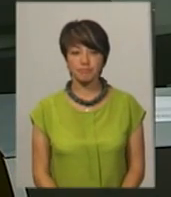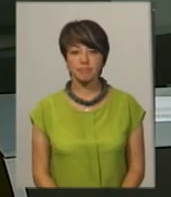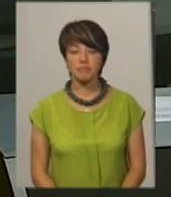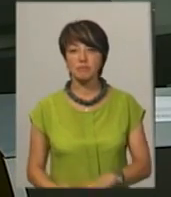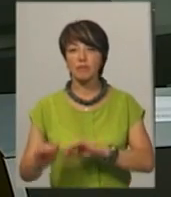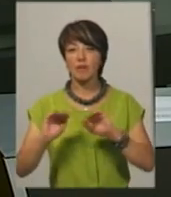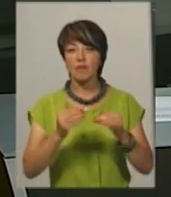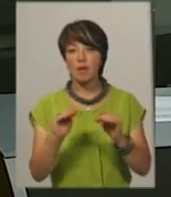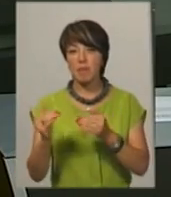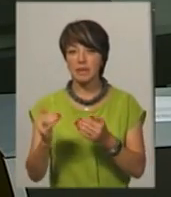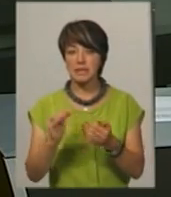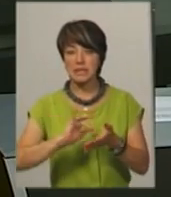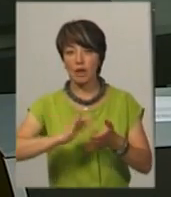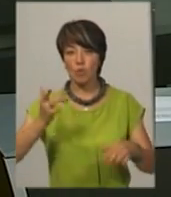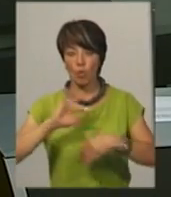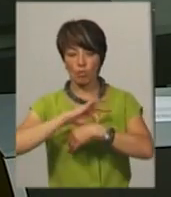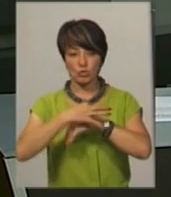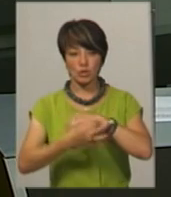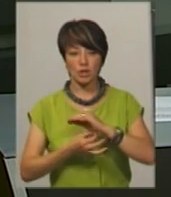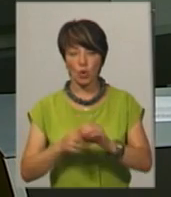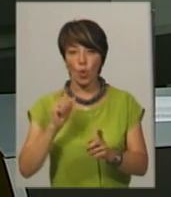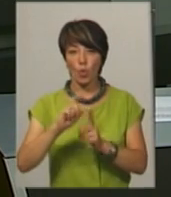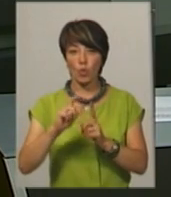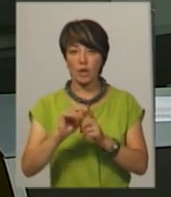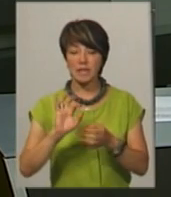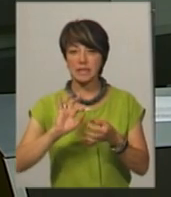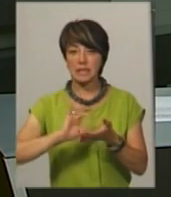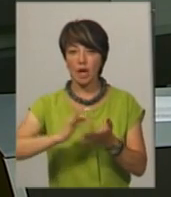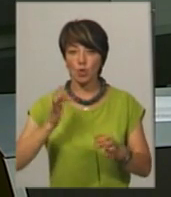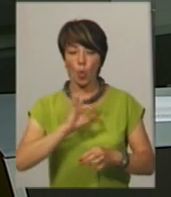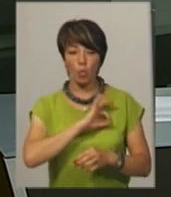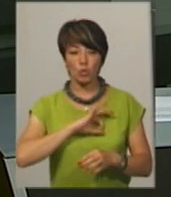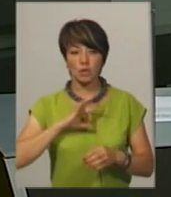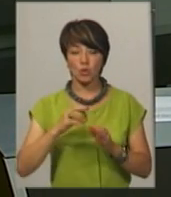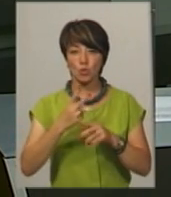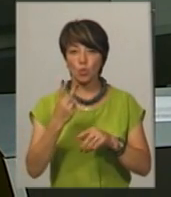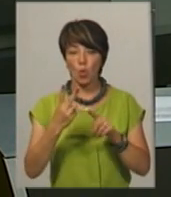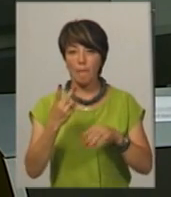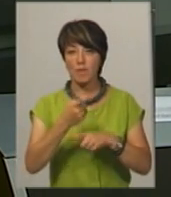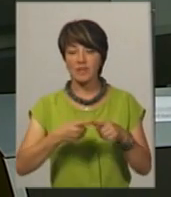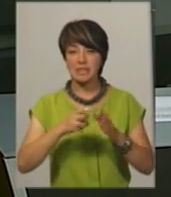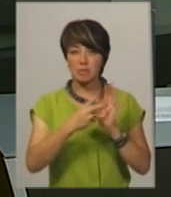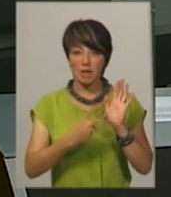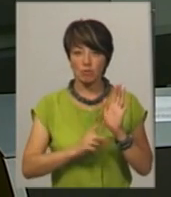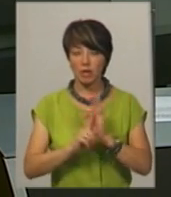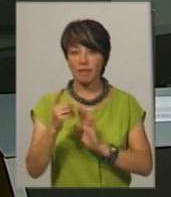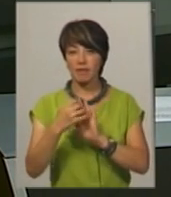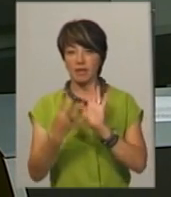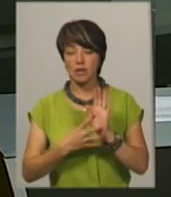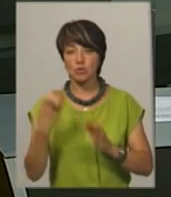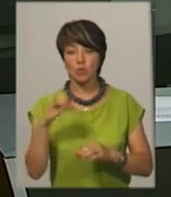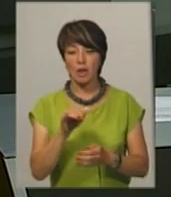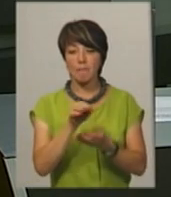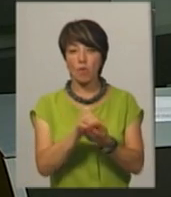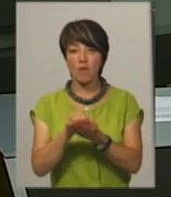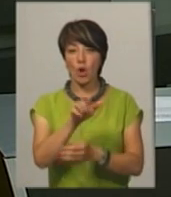Фрагменти скляного браслету, мушкетну свинцеву кулю та скляну бусину другої половини 17-го, початку 18-го століття, а також